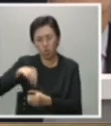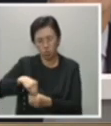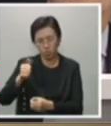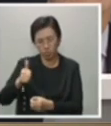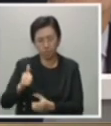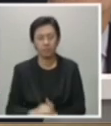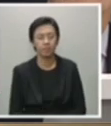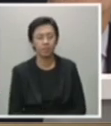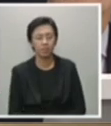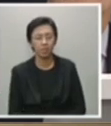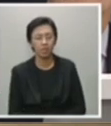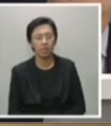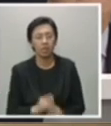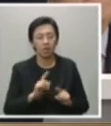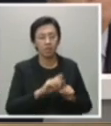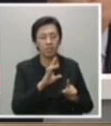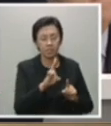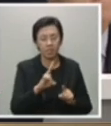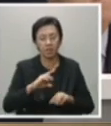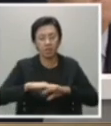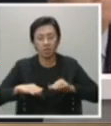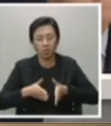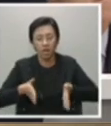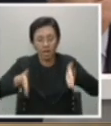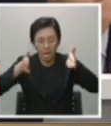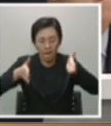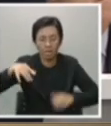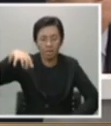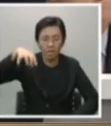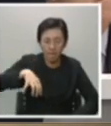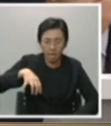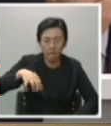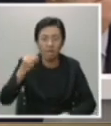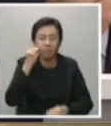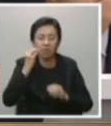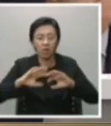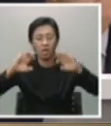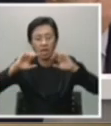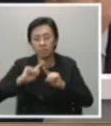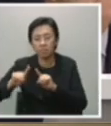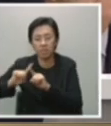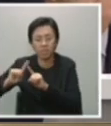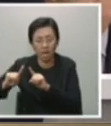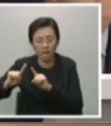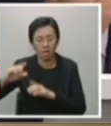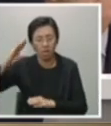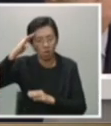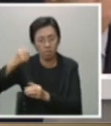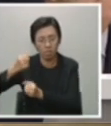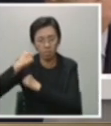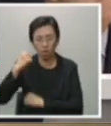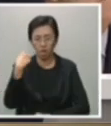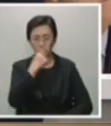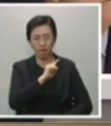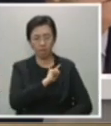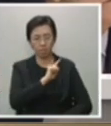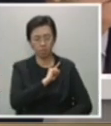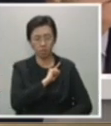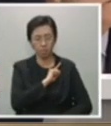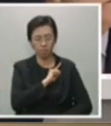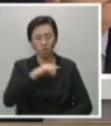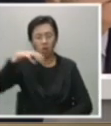7อาคารบ้านพักหรือที่อยู่อาศัยทางราชการทุกชนิดกองทัพบกให้อยู่ในความดูแลของหน่วย